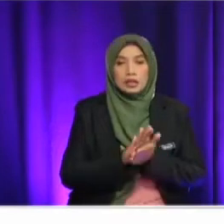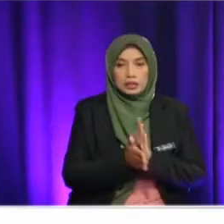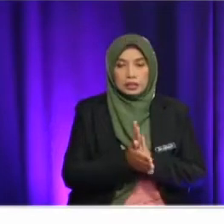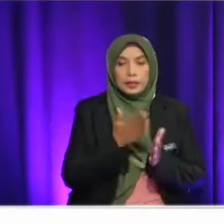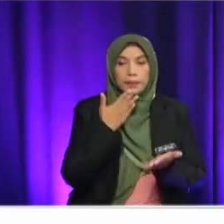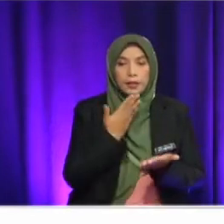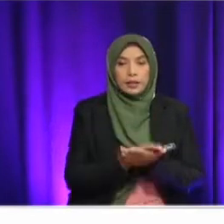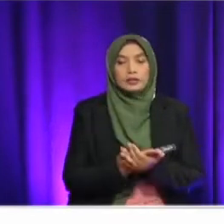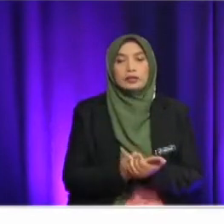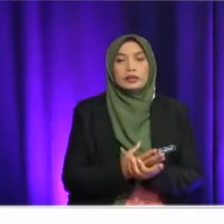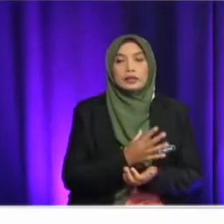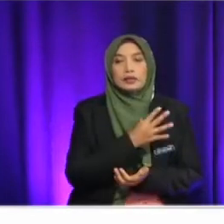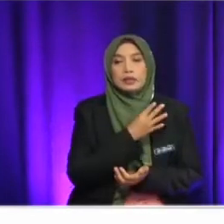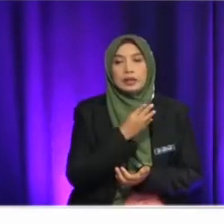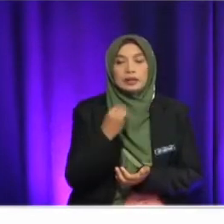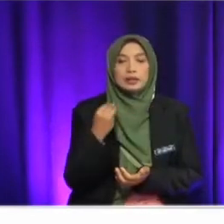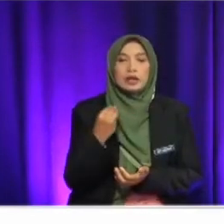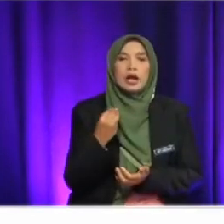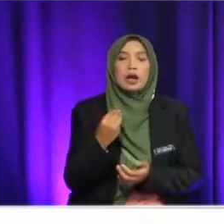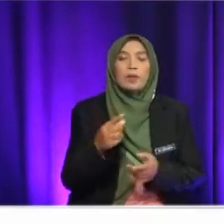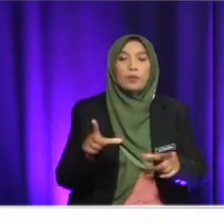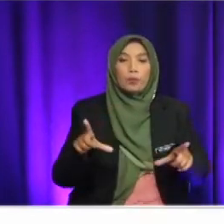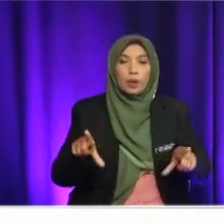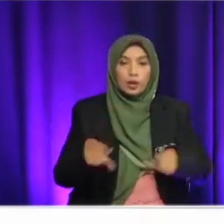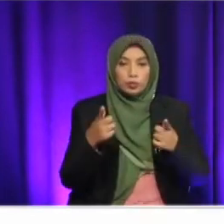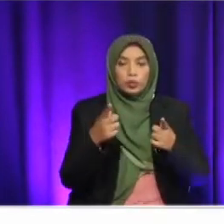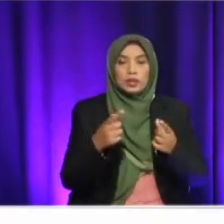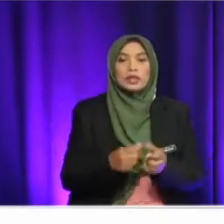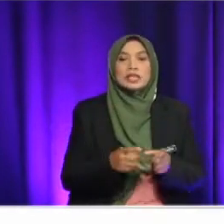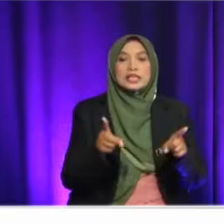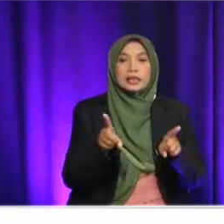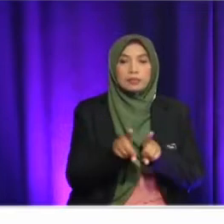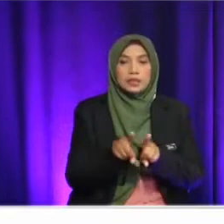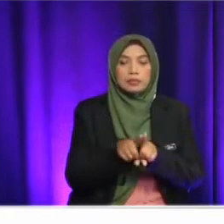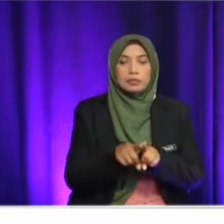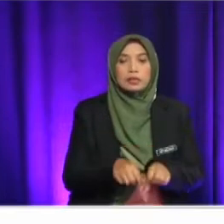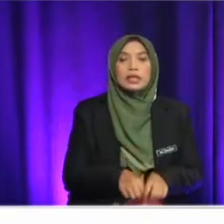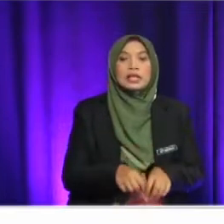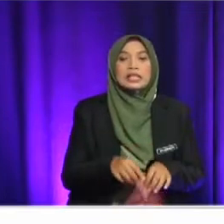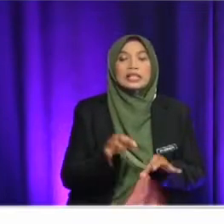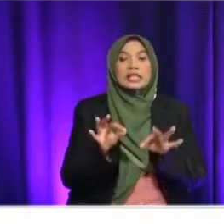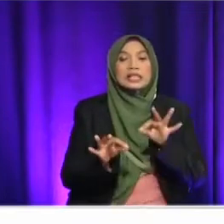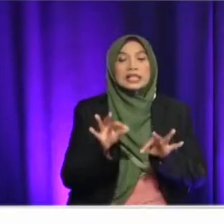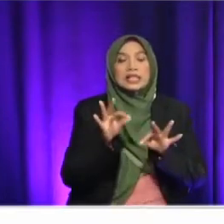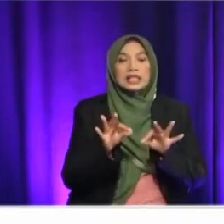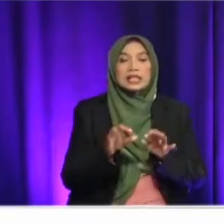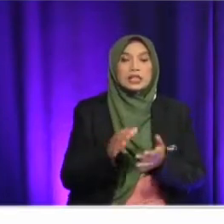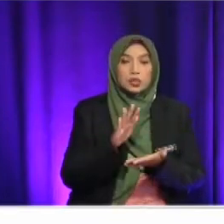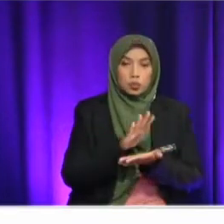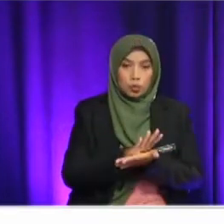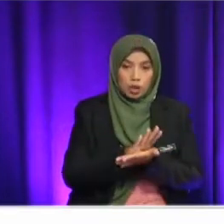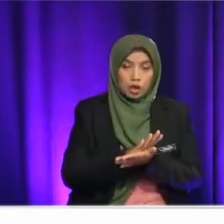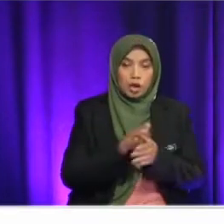sebagai amalan. Implikasinya, jika sekolah mampu merealisasikan peranan seperti ini,